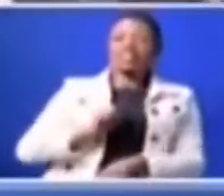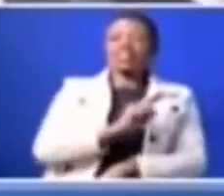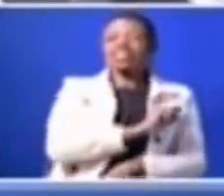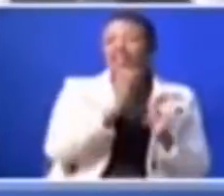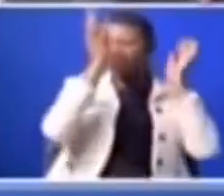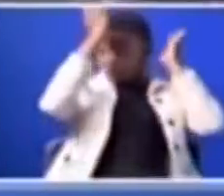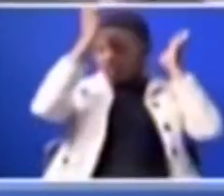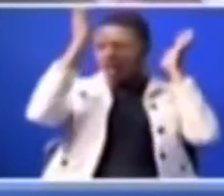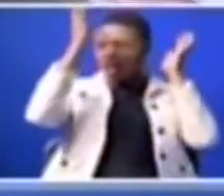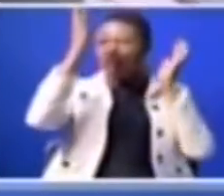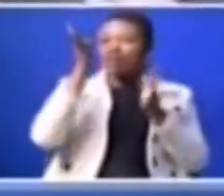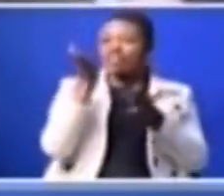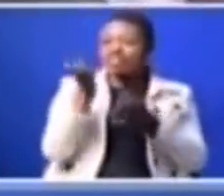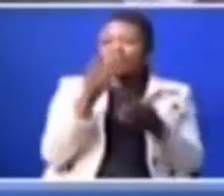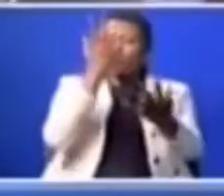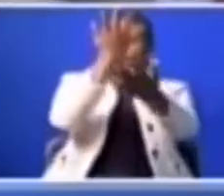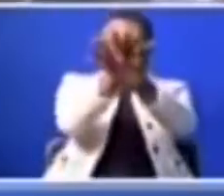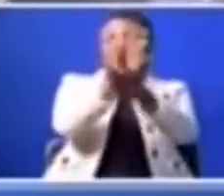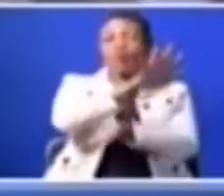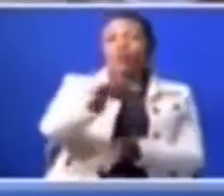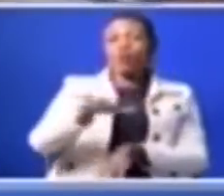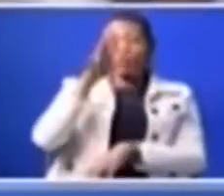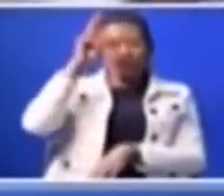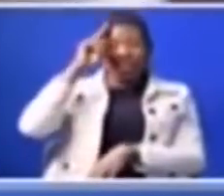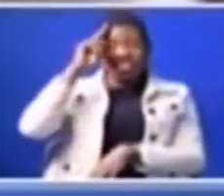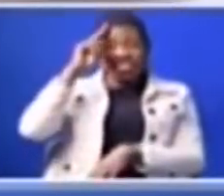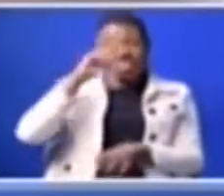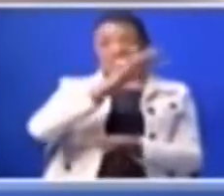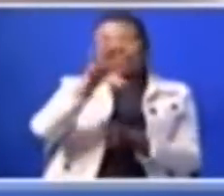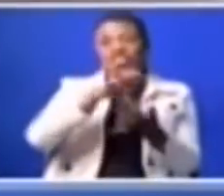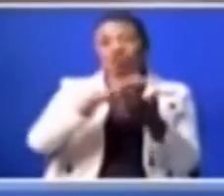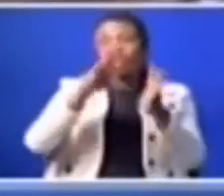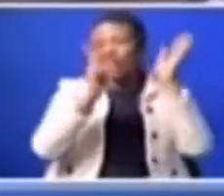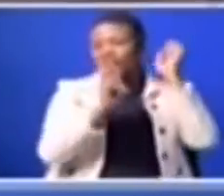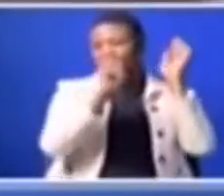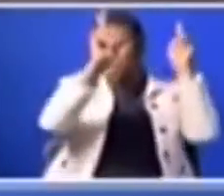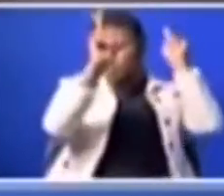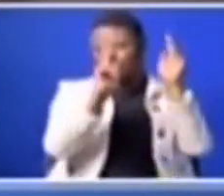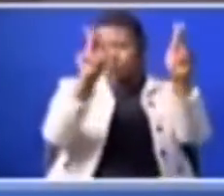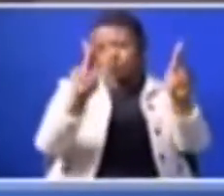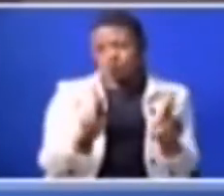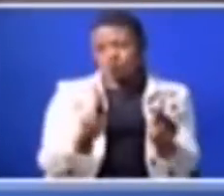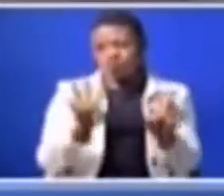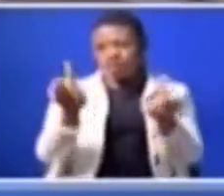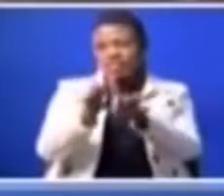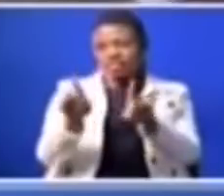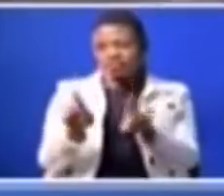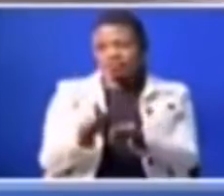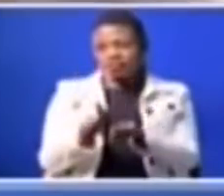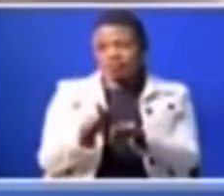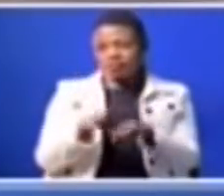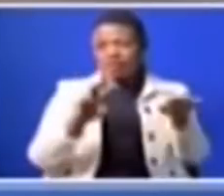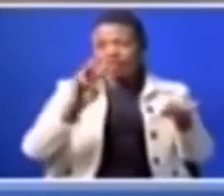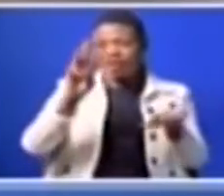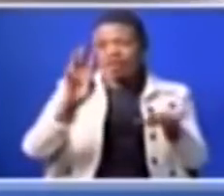Kakamega Cleophas Malala ambaye yupo katika kituo cha polisi cha Central katika mji wa Kisumu, na pia aliyekuwa waziri wa masuala